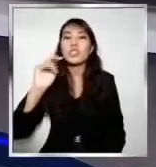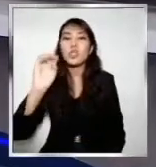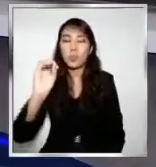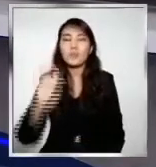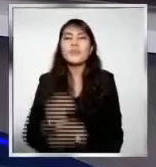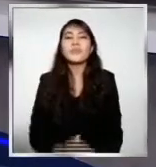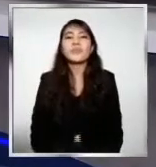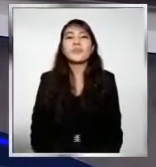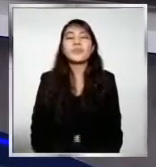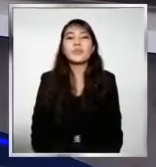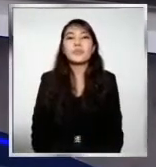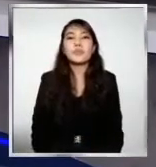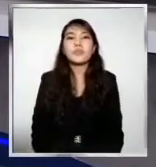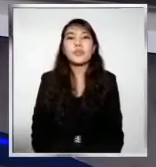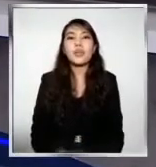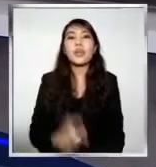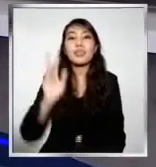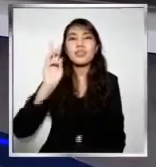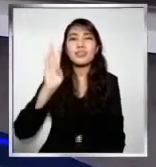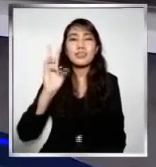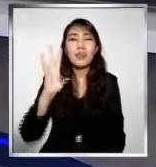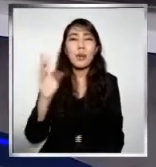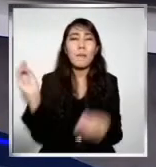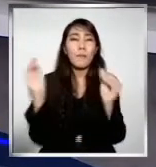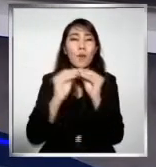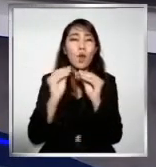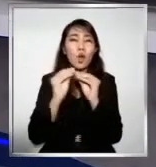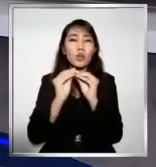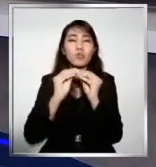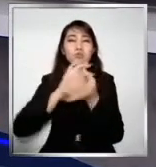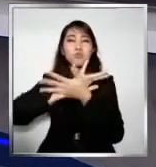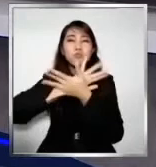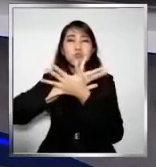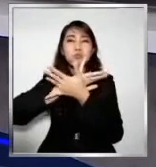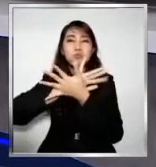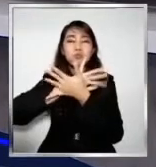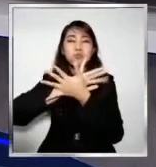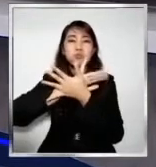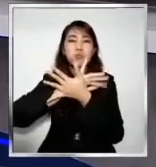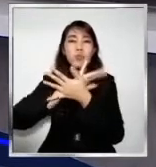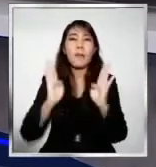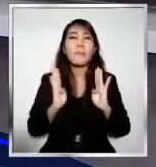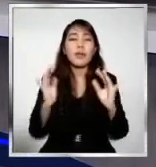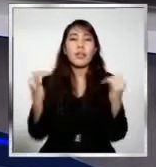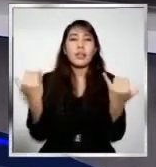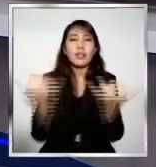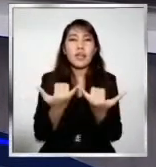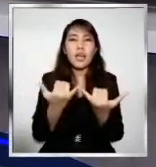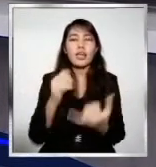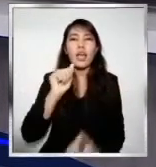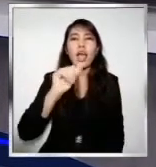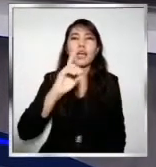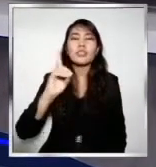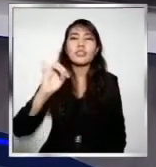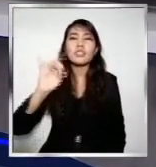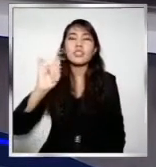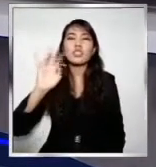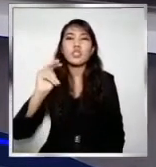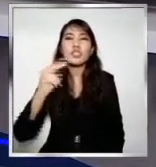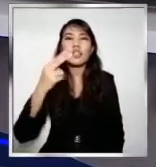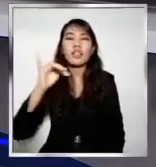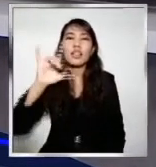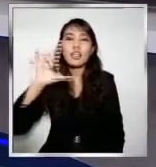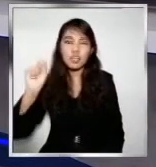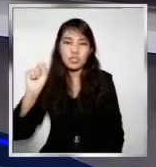16 na bagong kaso ng COVID-19 ang naitala sa Barangay Addition Hills sa Mandaluyong. Hindi sinasantabi na muling isailalim sa